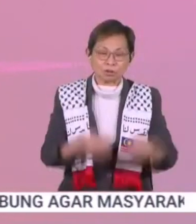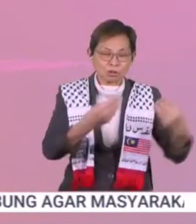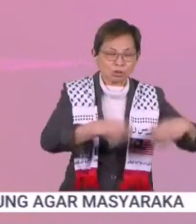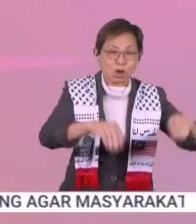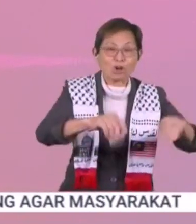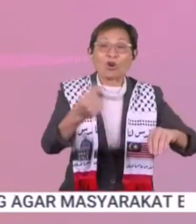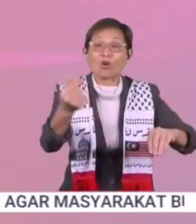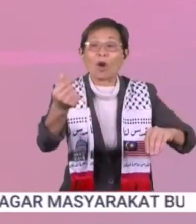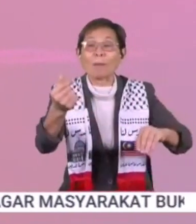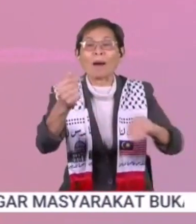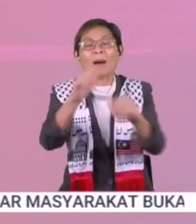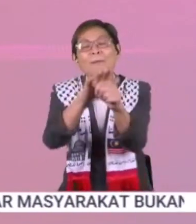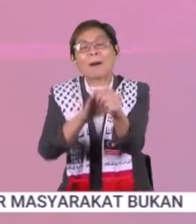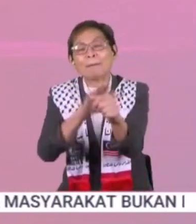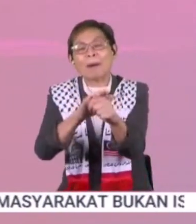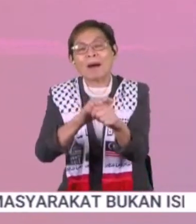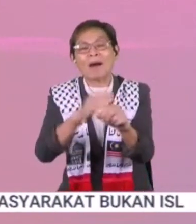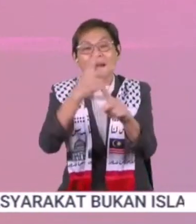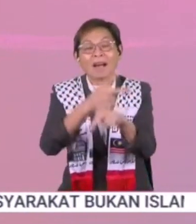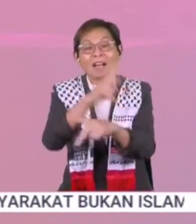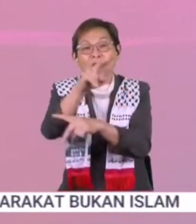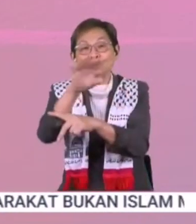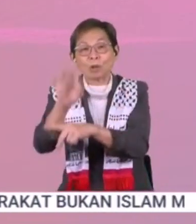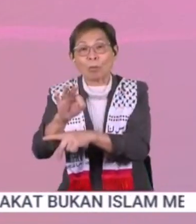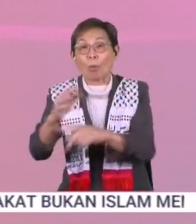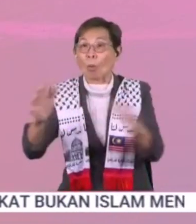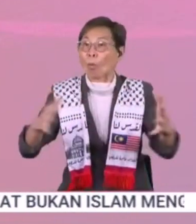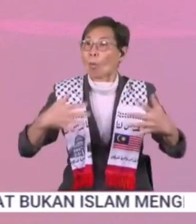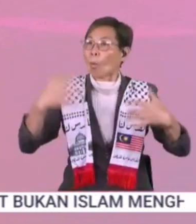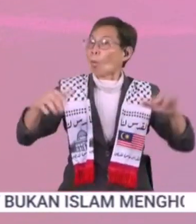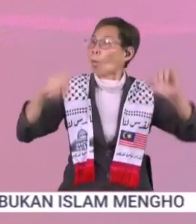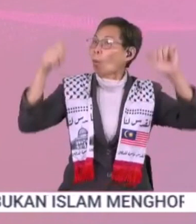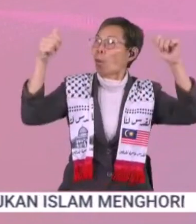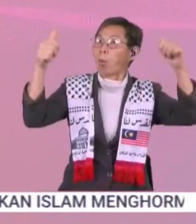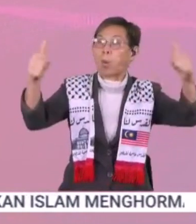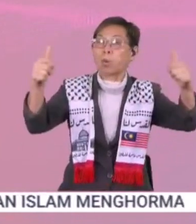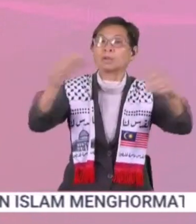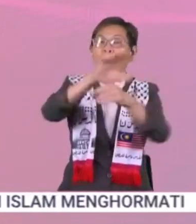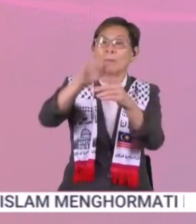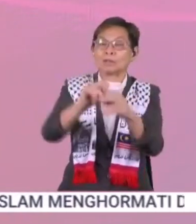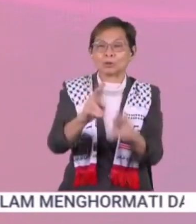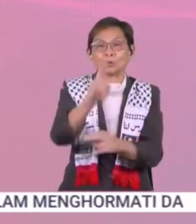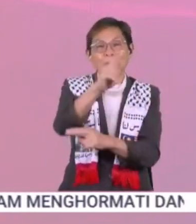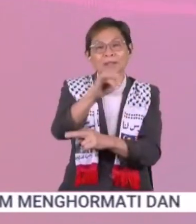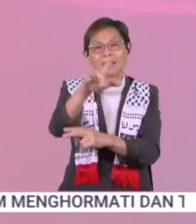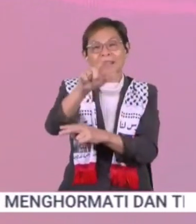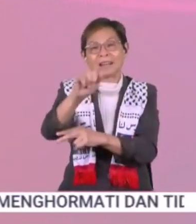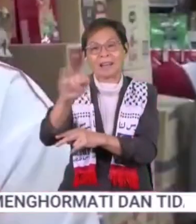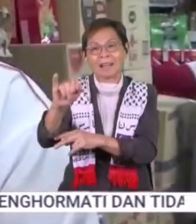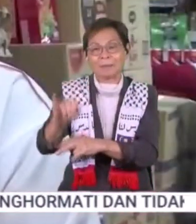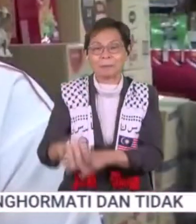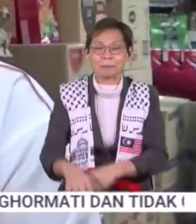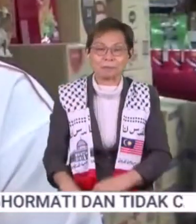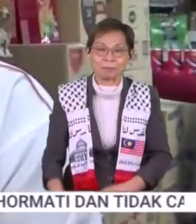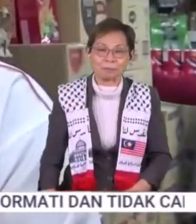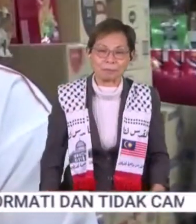Jualan Rahmah Kasih Sayang Siri ke-29 di Negeri Sembilan terima sambutan menggalakkan. Ini termasuk dinilai.